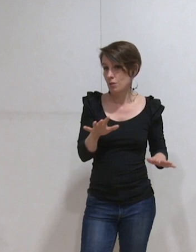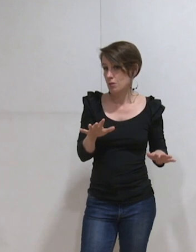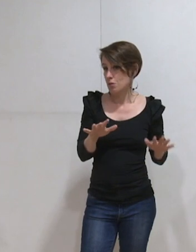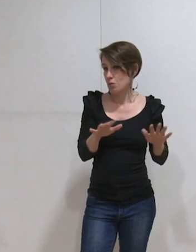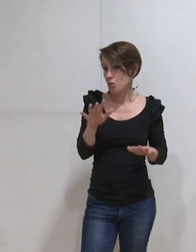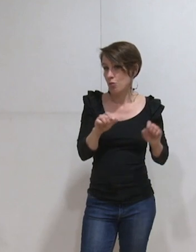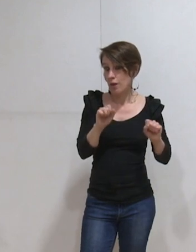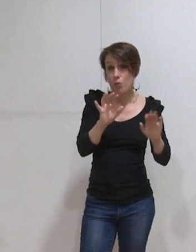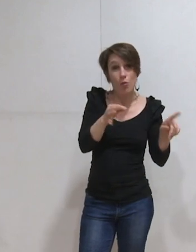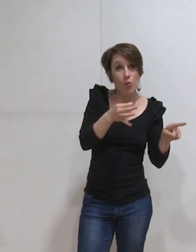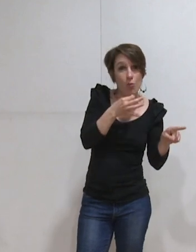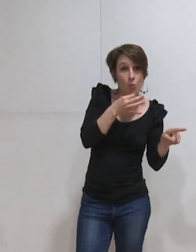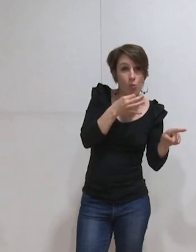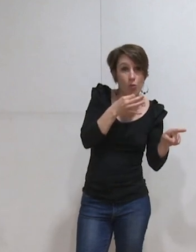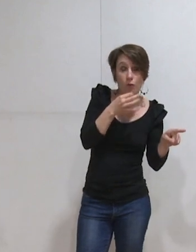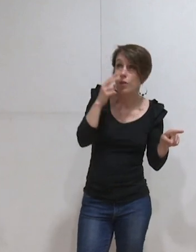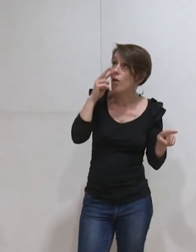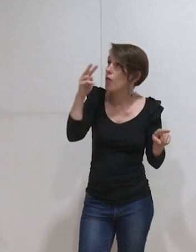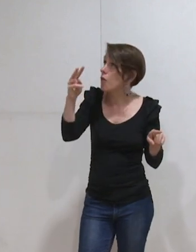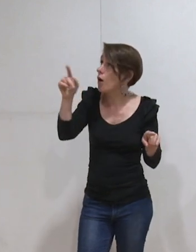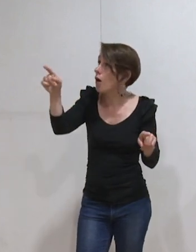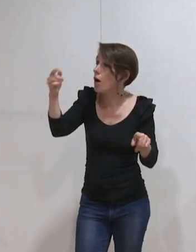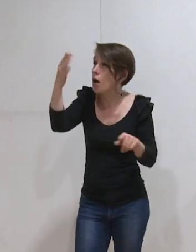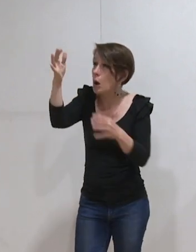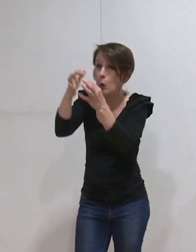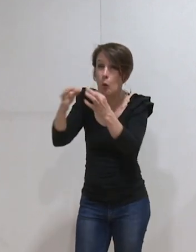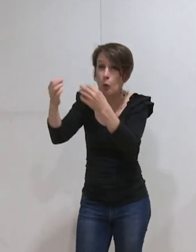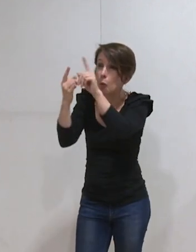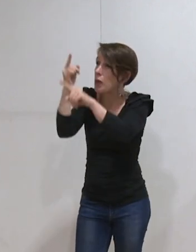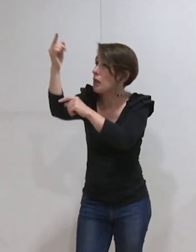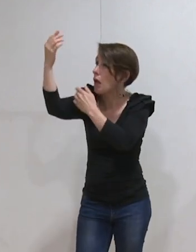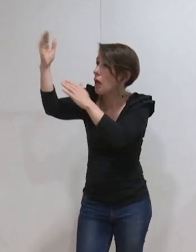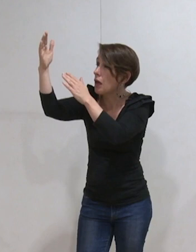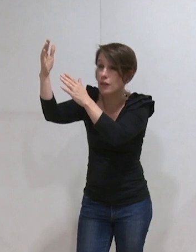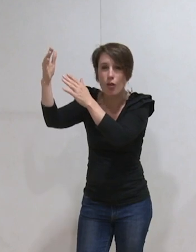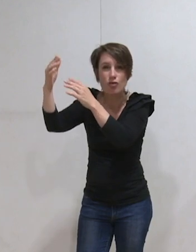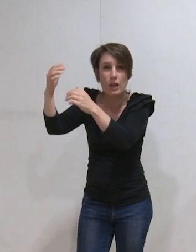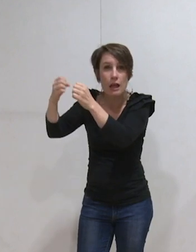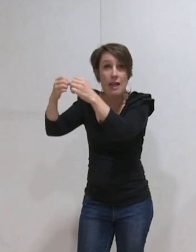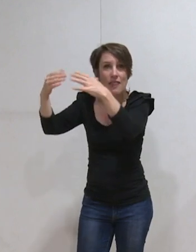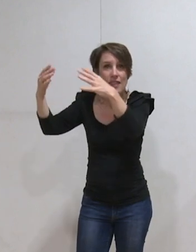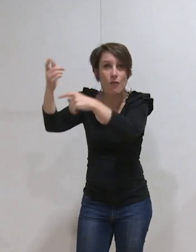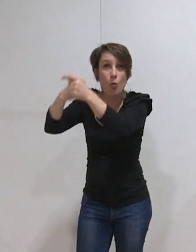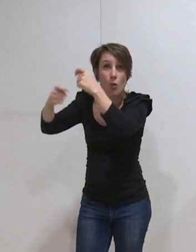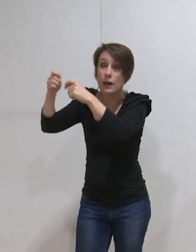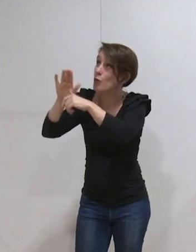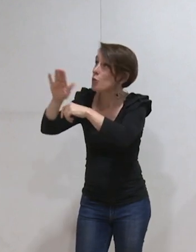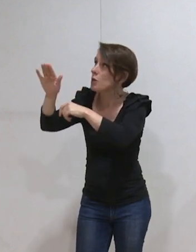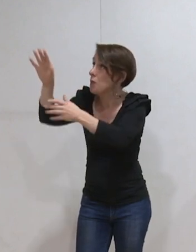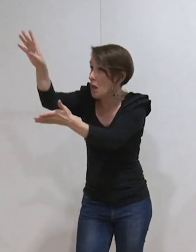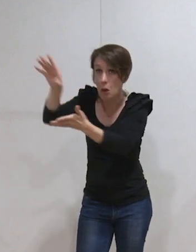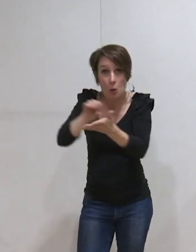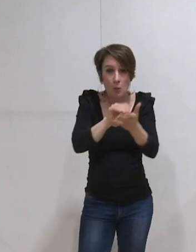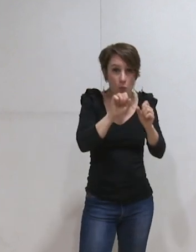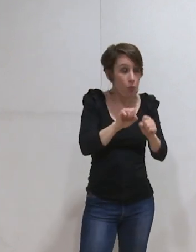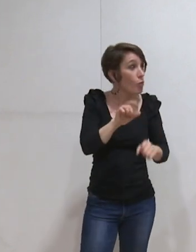être importé à Grenoble en terme de modèle de développement économique puisque le Boutan est un